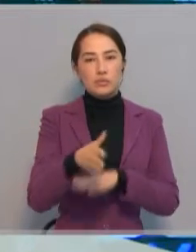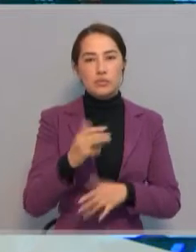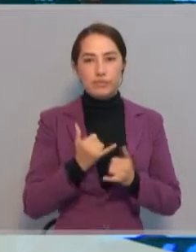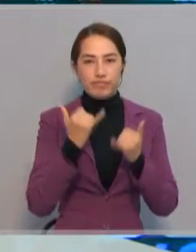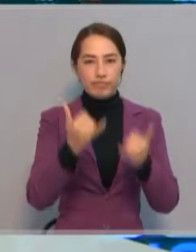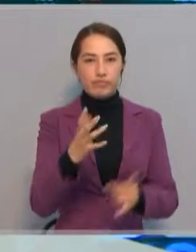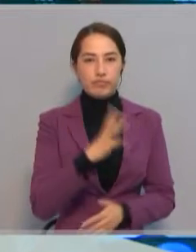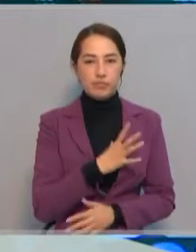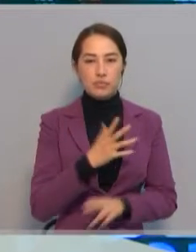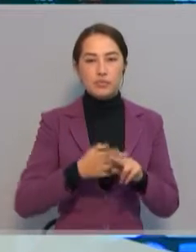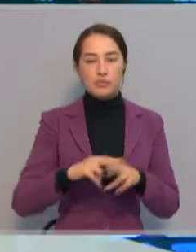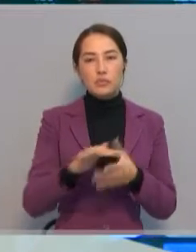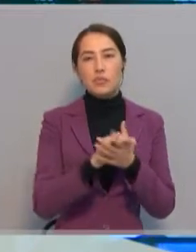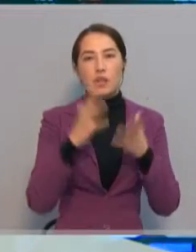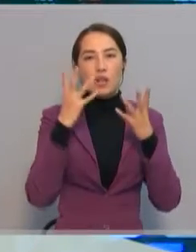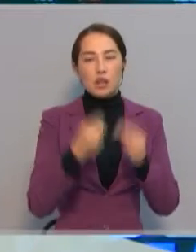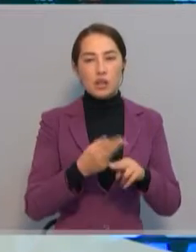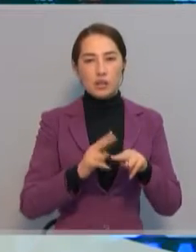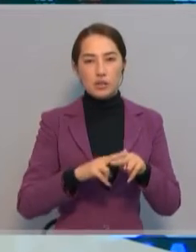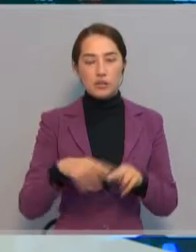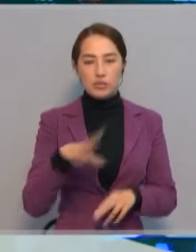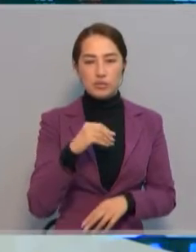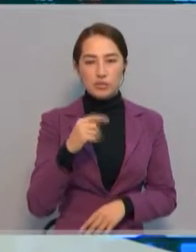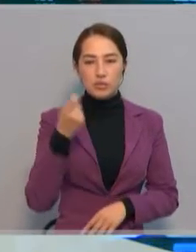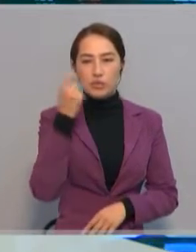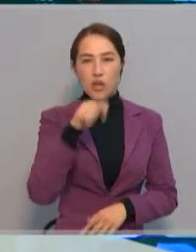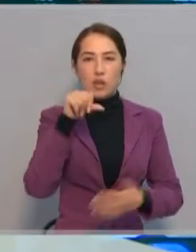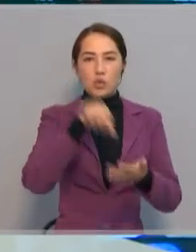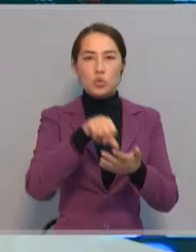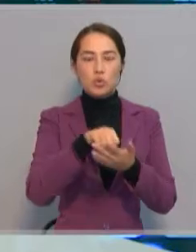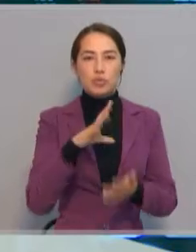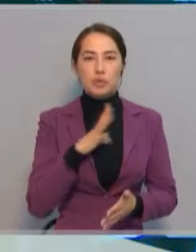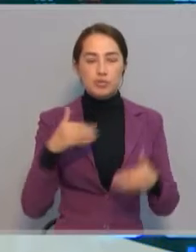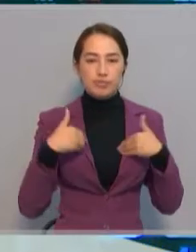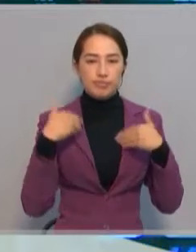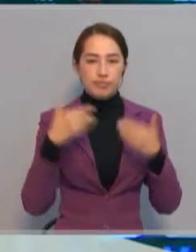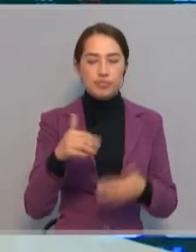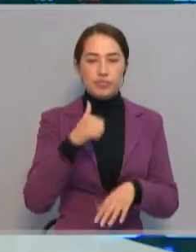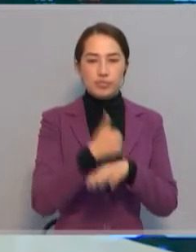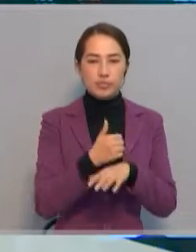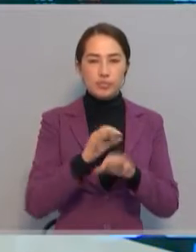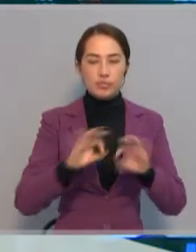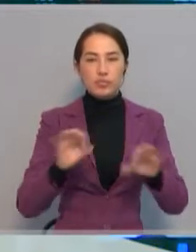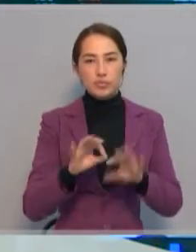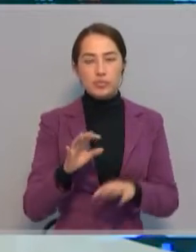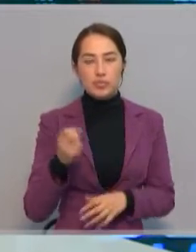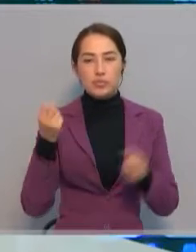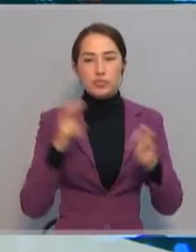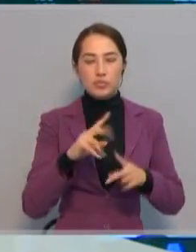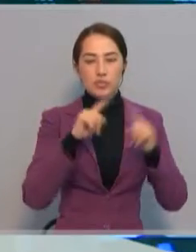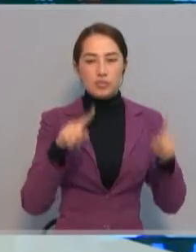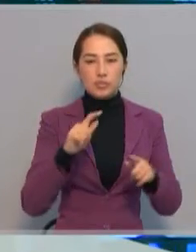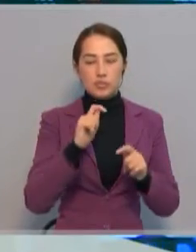көрсетті. Бүгінгі бейбіт өмір үшін бастарын бәйгеге тіккен майдангерлерді мерекесімен құттықтаған шаһар басшысы мереке иелеріне арнайы алғыс